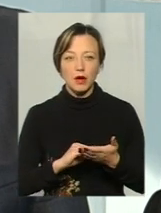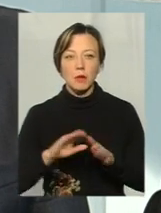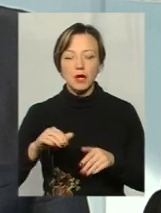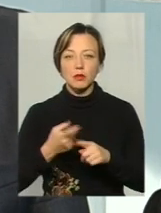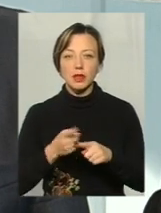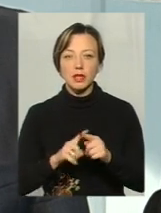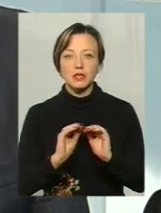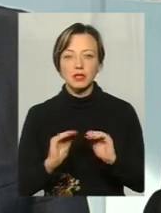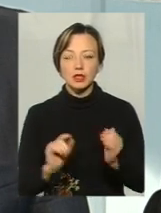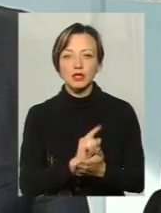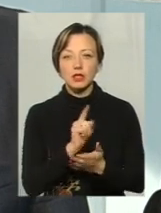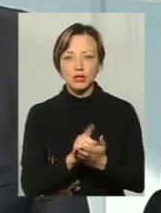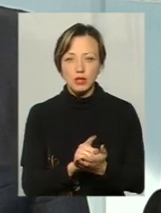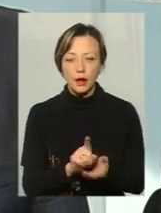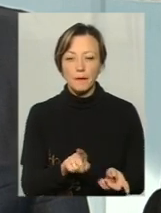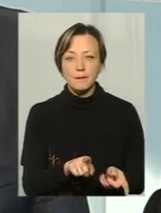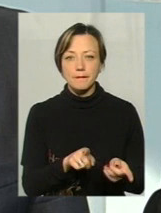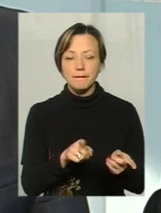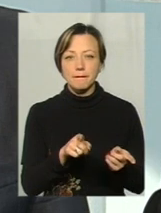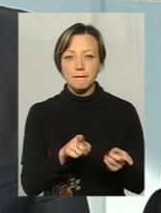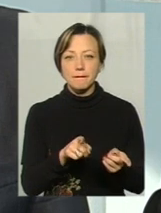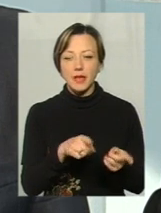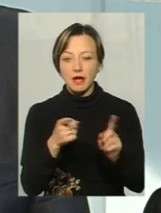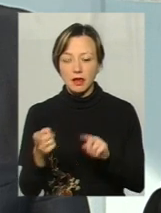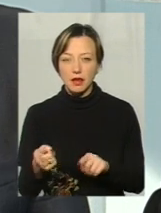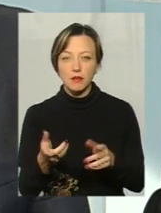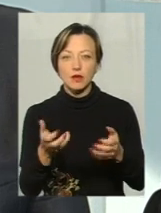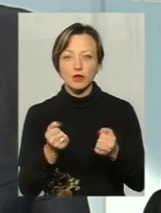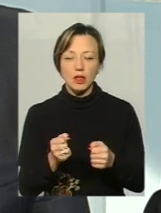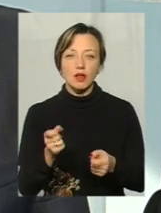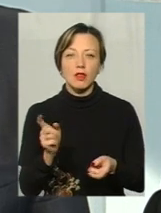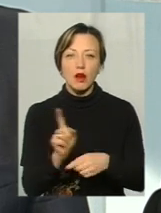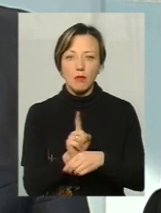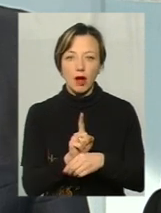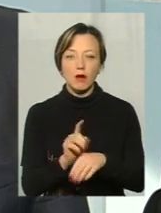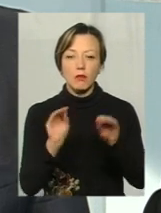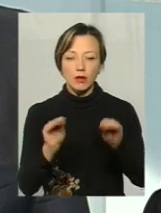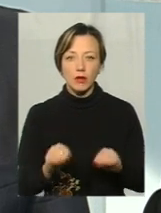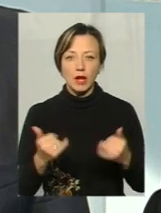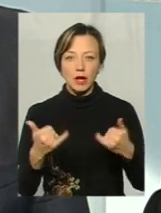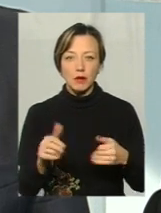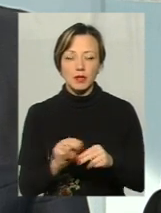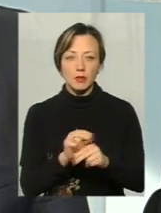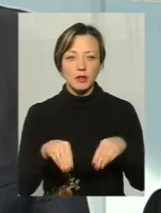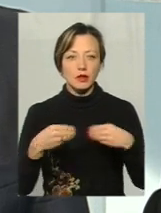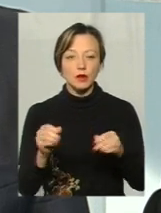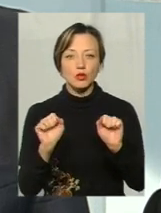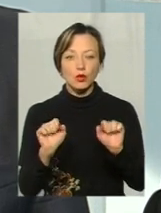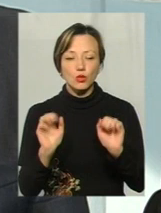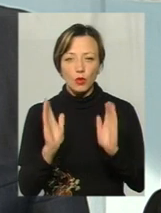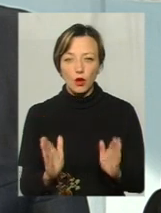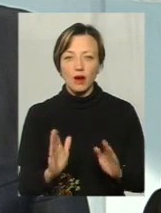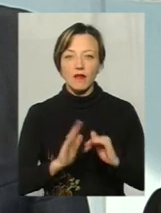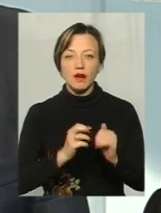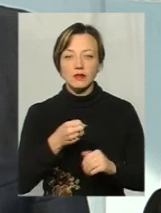эти дети должны переходить и получить нормальную, стандартную протокольную химиотерапию, которую может предоставить только